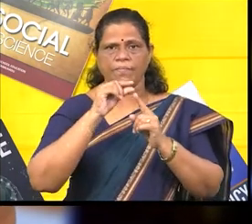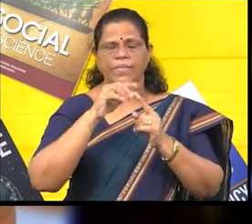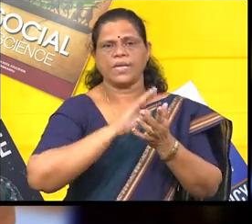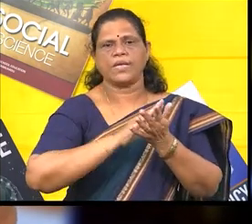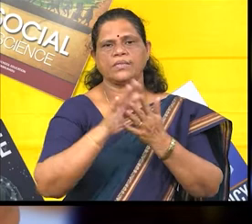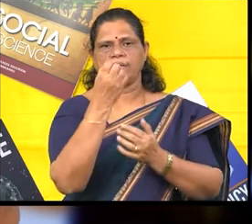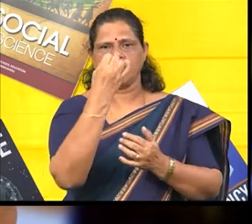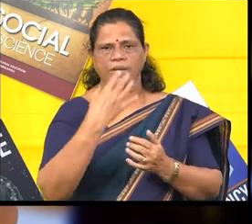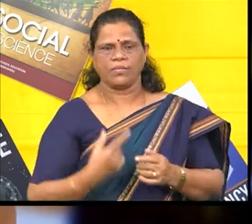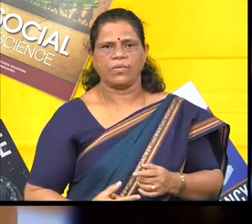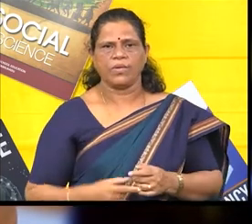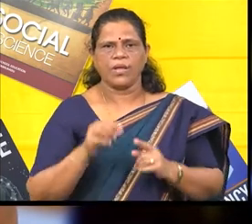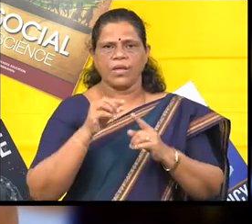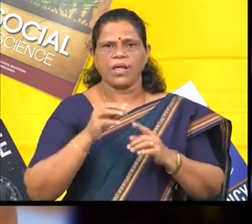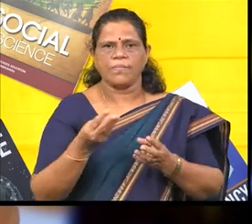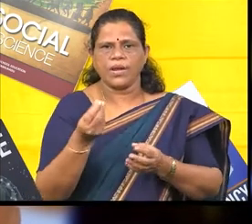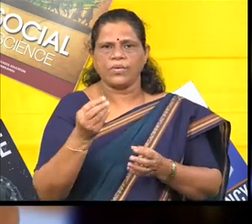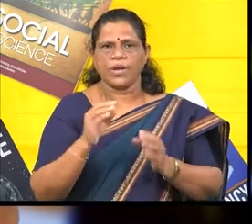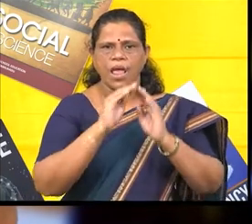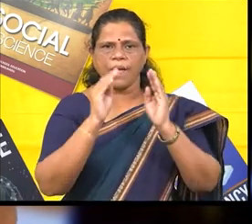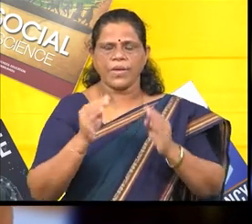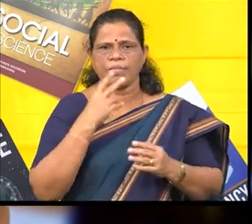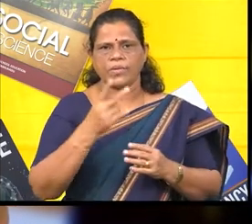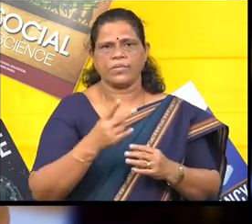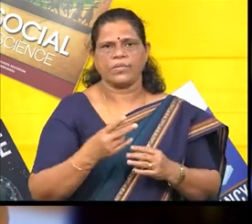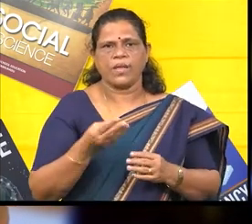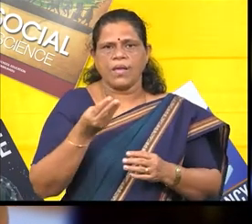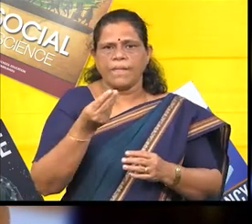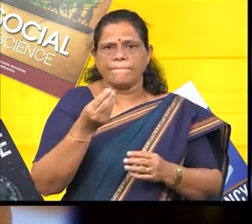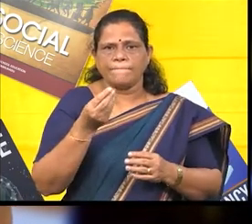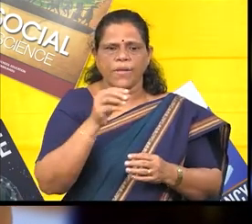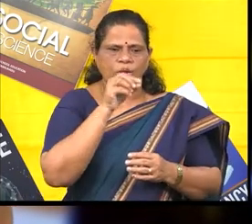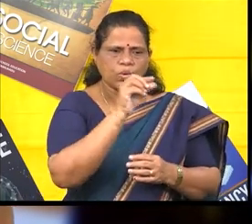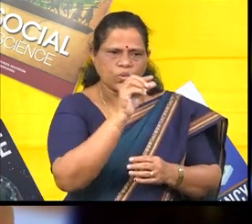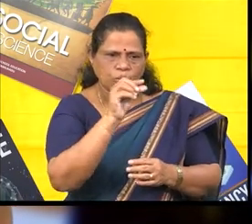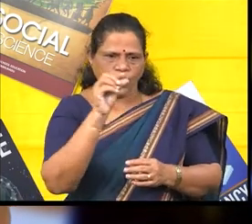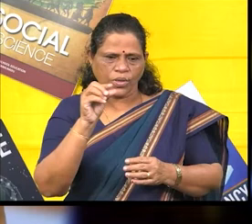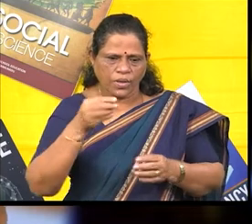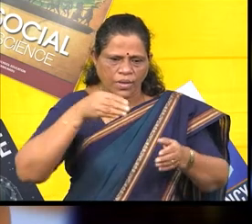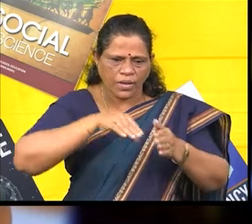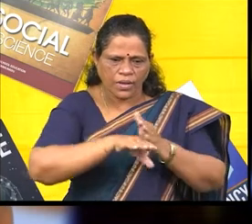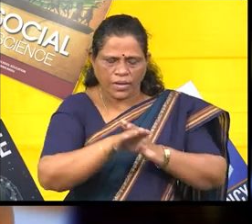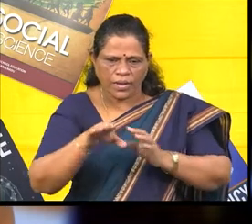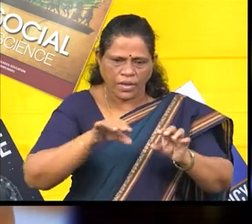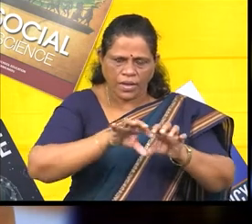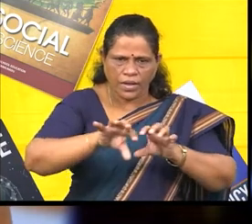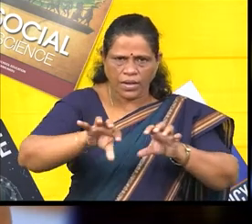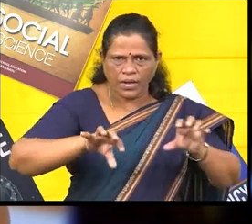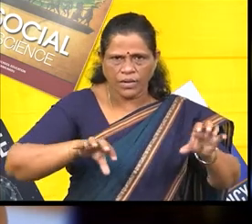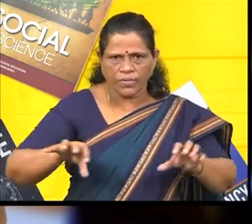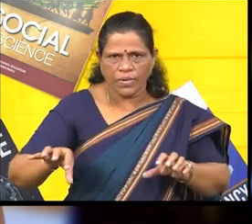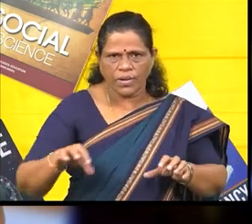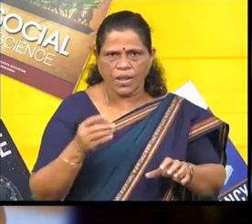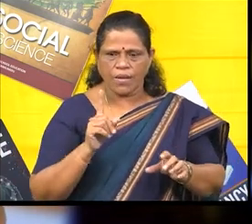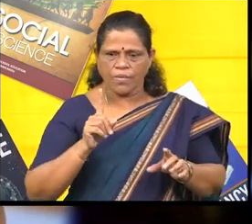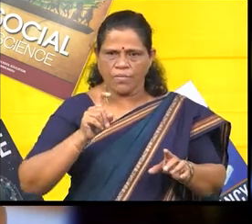பிஹெச் அளவிடணும், அடுத்து மண்ணுடைய அமைப்பை அளவிடணும், அடுத்தடுத்து மண்ணில் இருக்கக்கூடிய துகள்களுக்கிடையான இடைவெளி. இப்போ மண்புழு உரங்களை